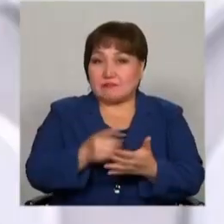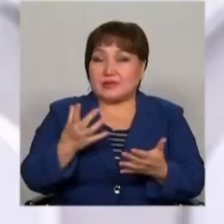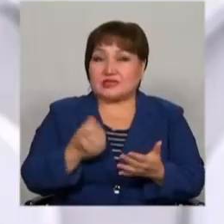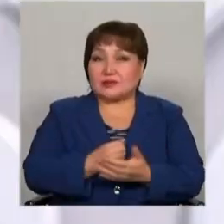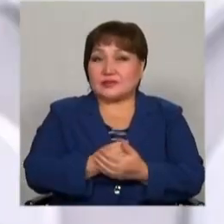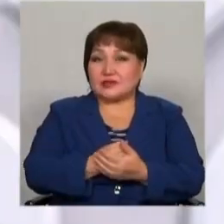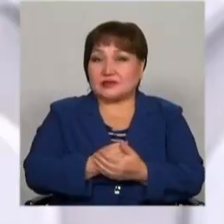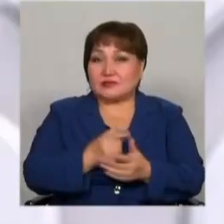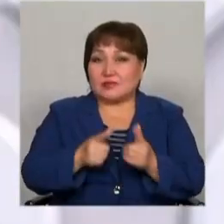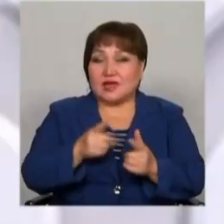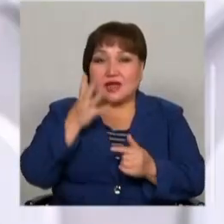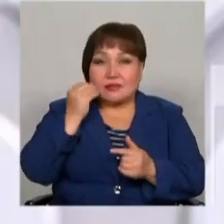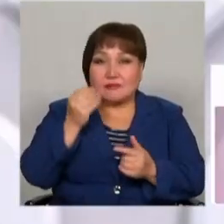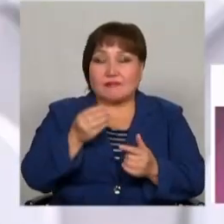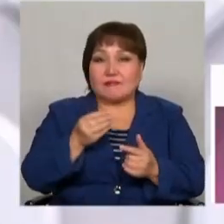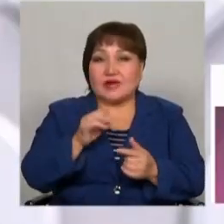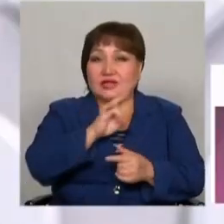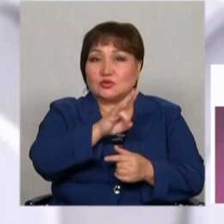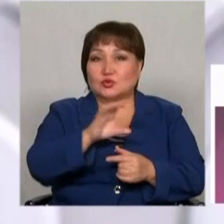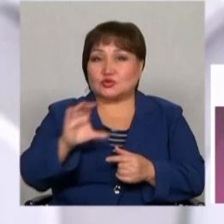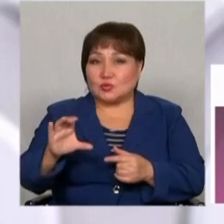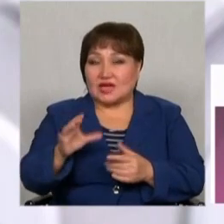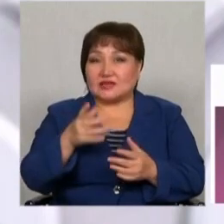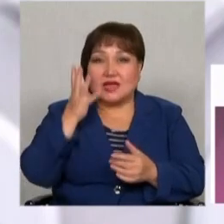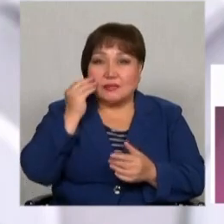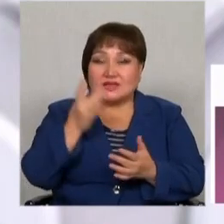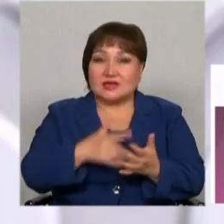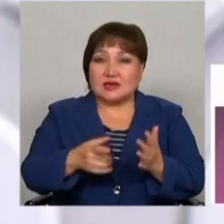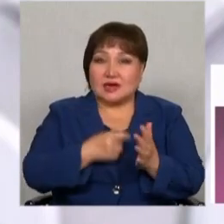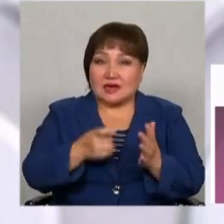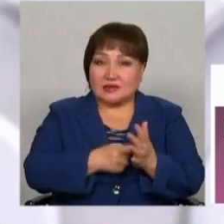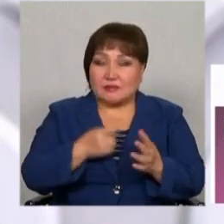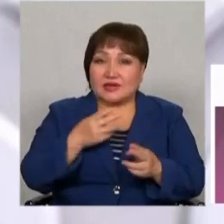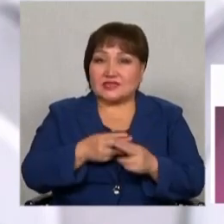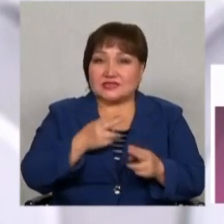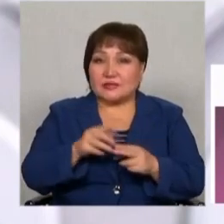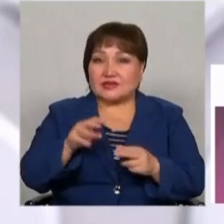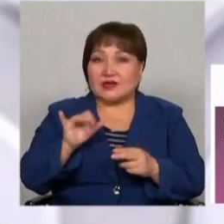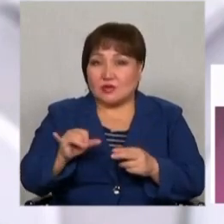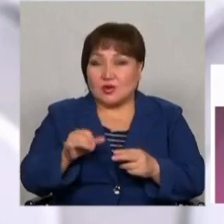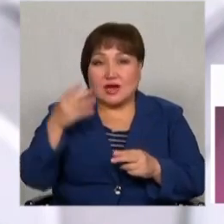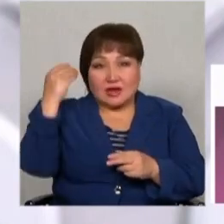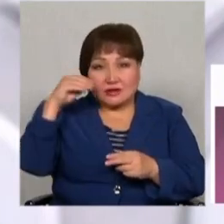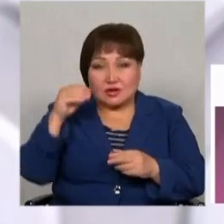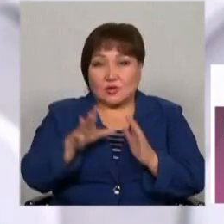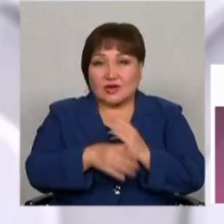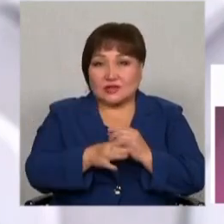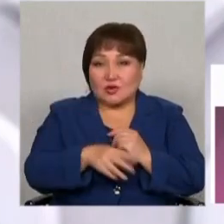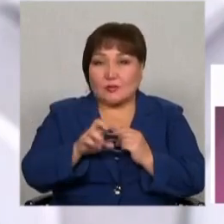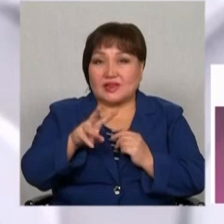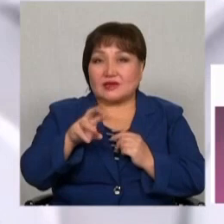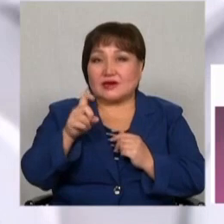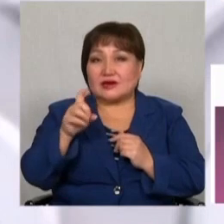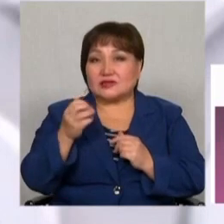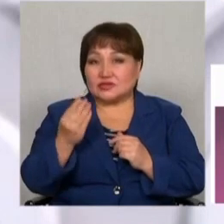Нұрсұлтан, Алматы, Қарағанды, Теміртау. Нұрсұлтан, Алматы, Қарағанды мен Теміртау, Атырау, Ақтөбе сондай-ақ Балқаш, Өскемен,